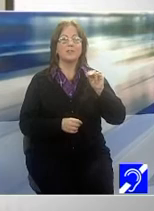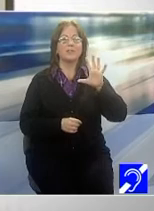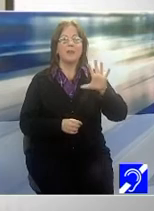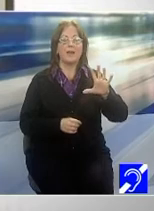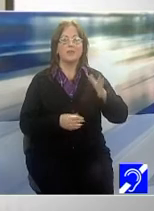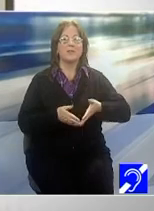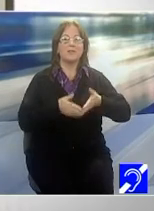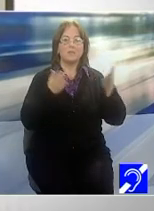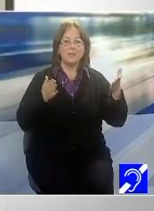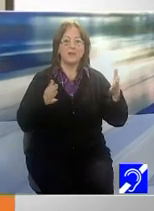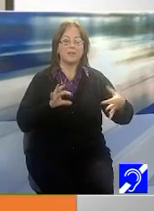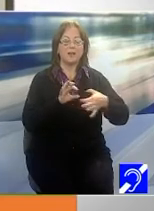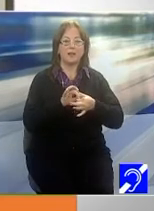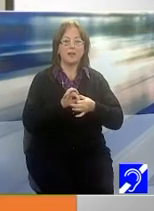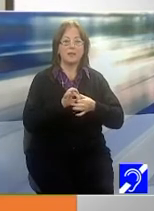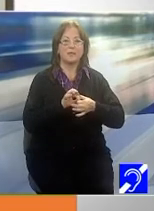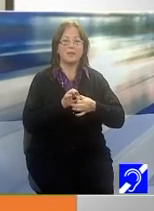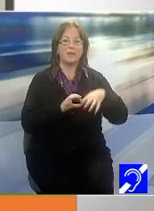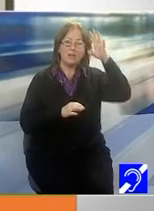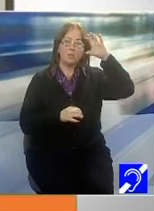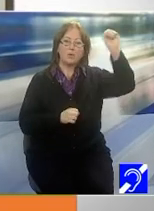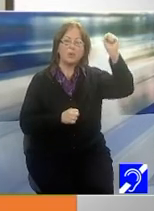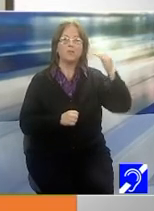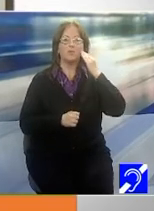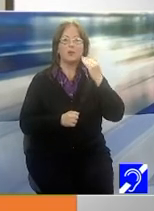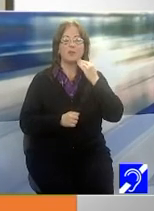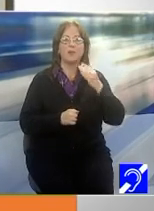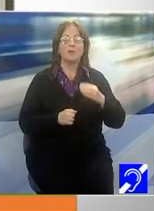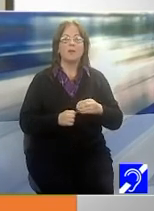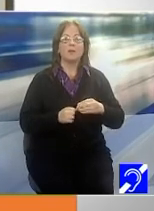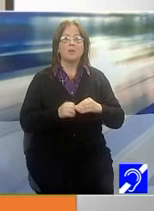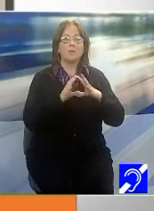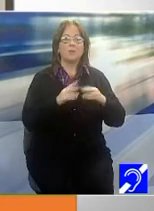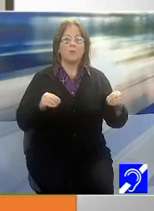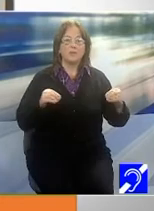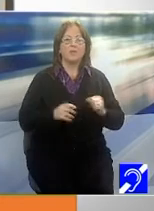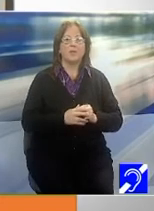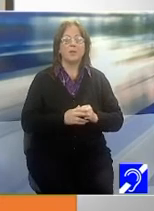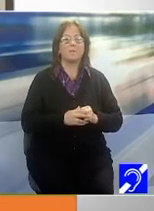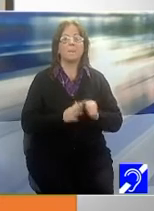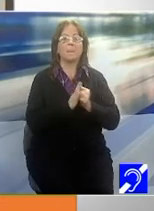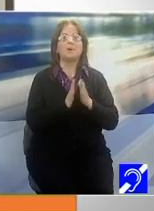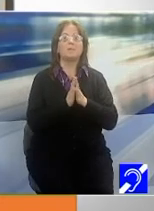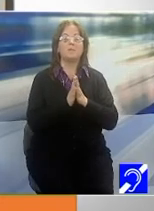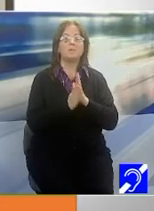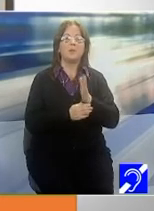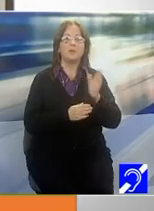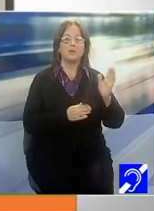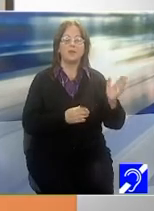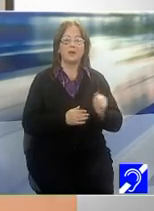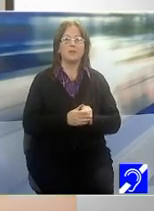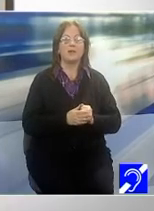de relații diplomatice SUA-România. Biblioteca Națională, așa cum îi stă bine, a dat tonul și a